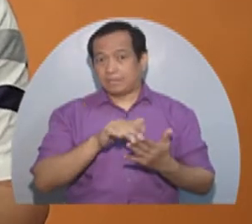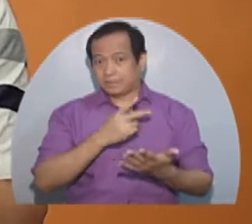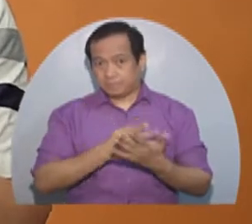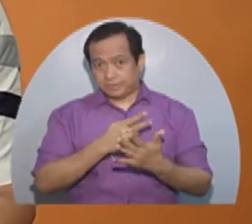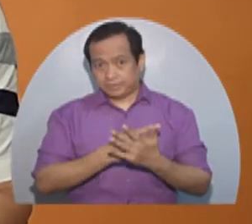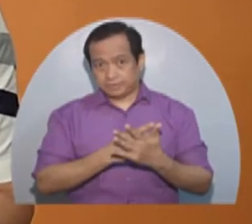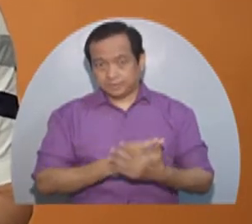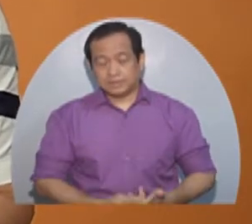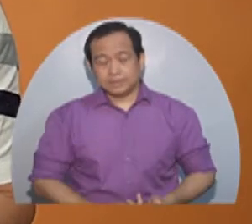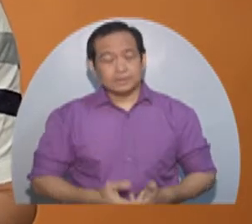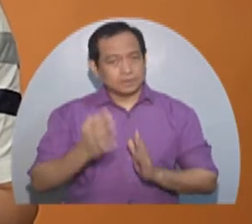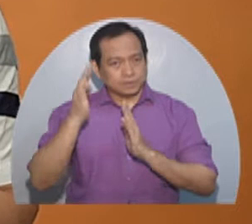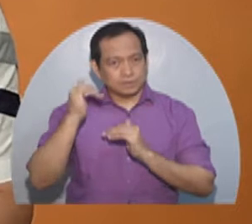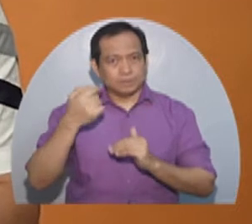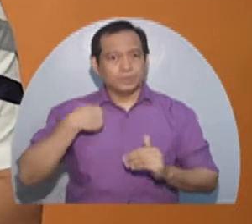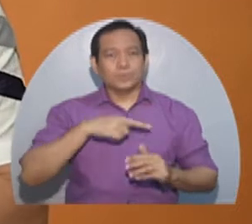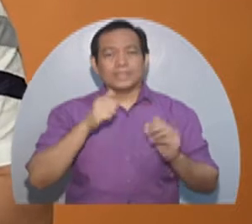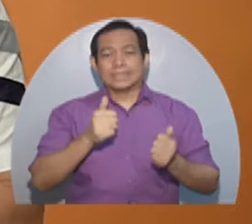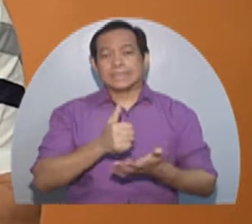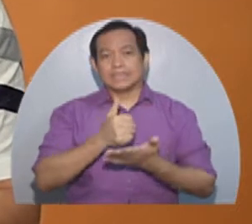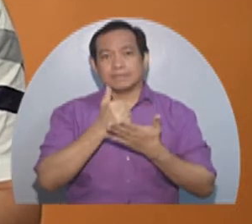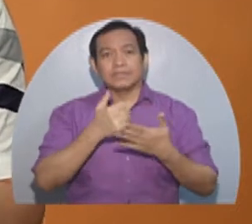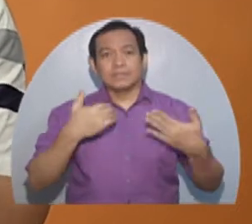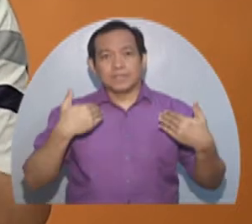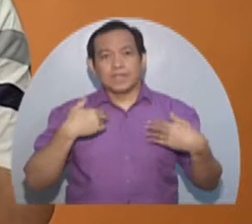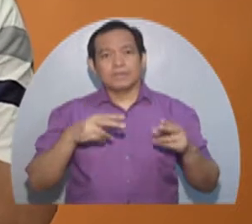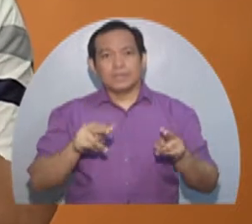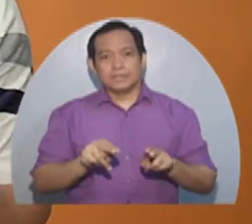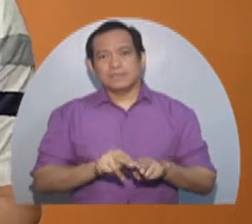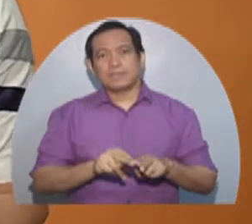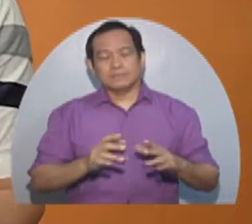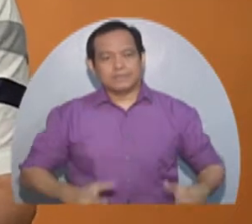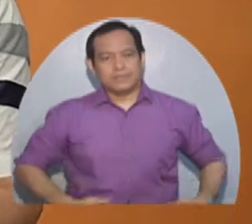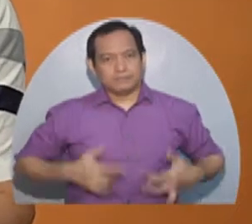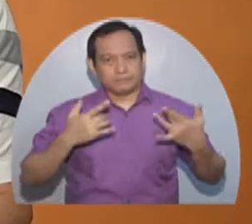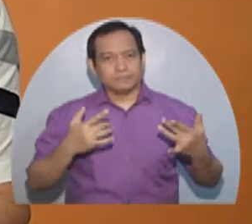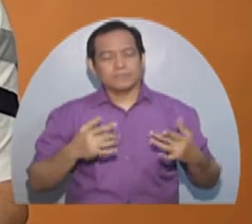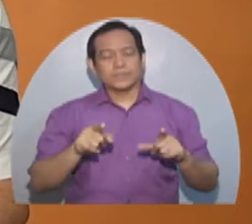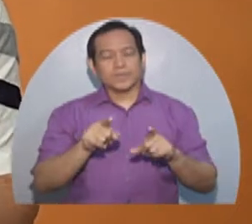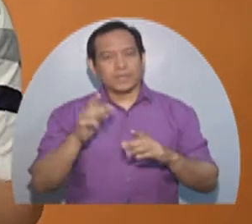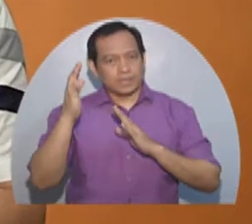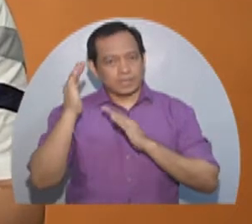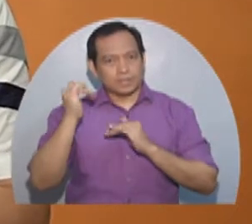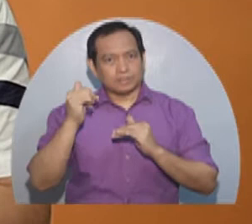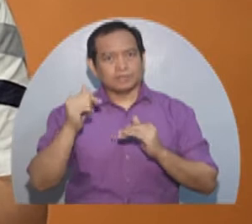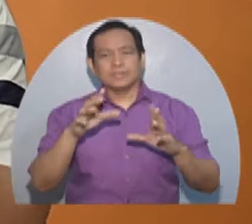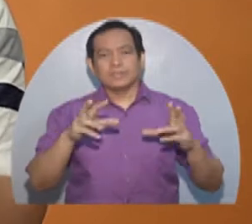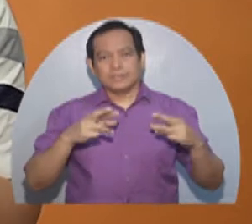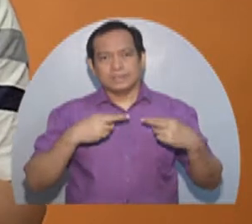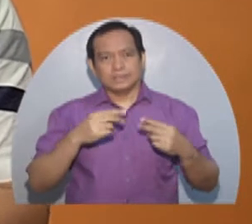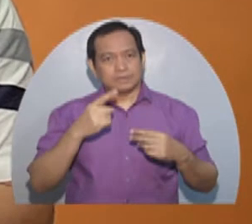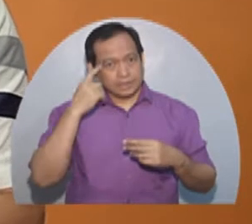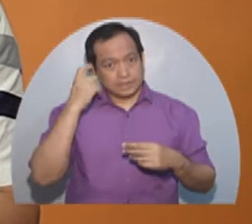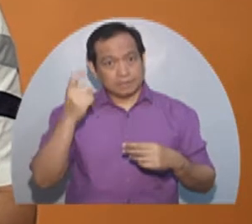150,000 pesos. Sana'y matulungan natin siya na magkaroon ng normal na pamumuhay. At sana